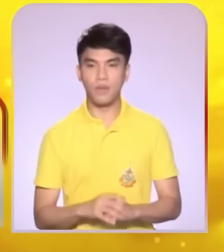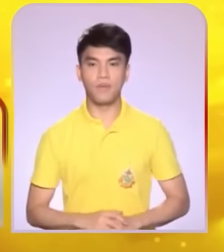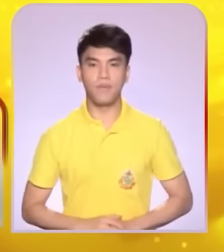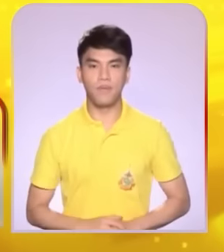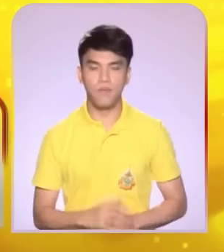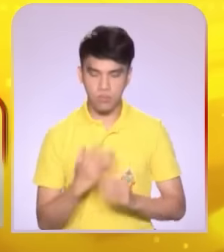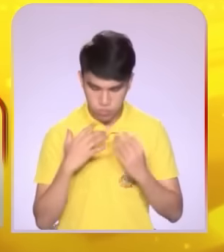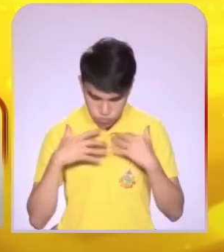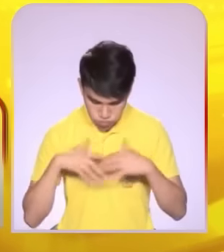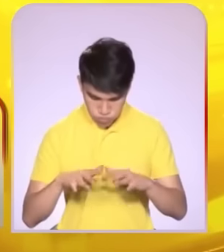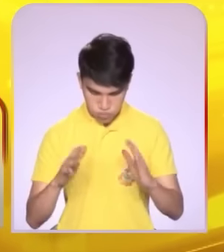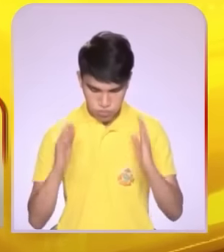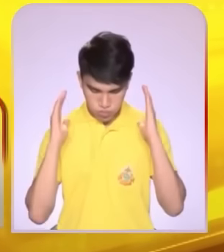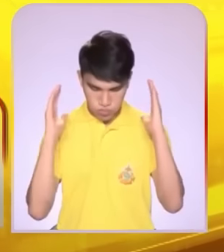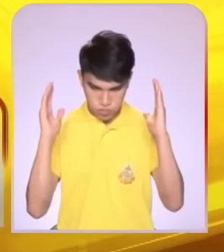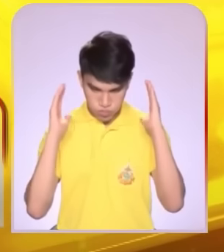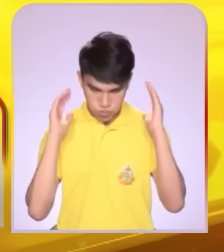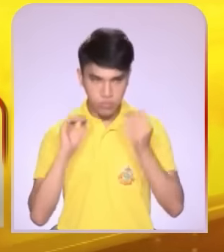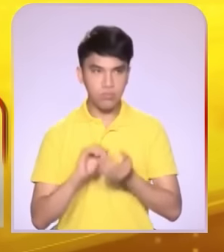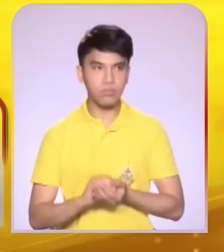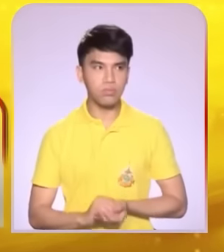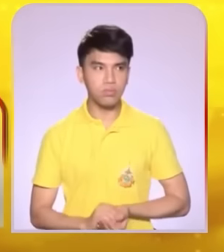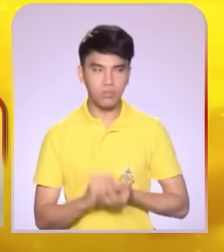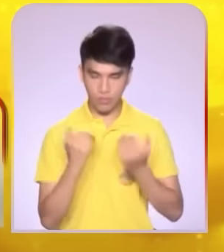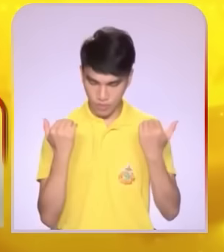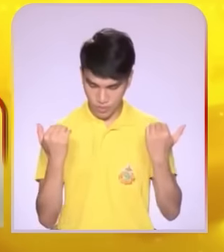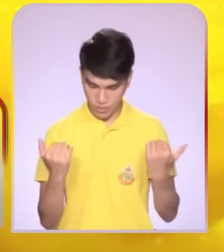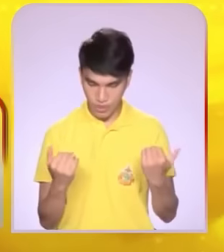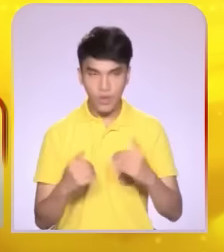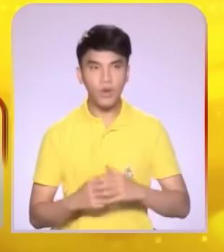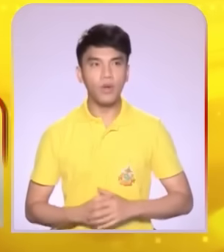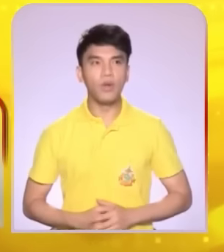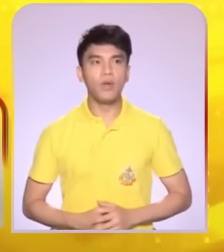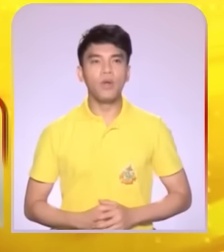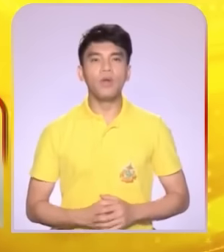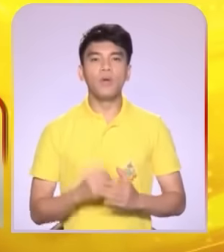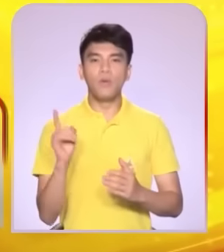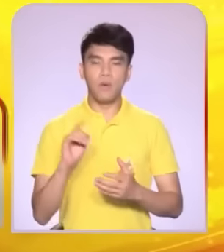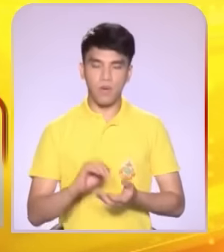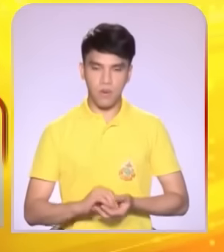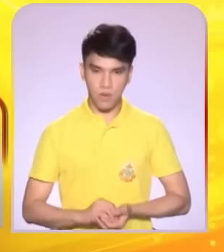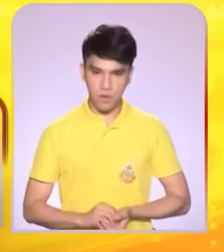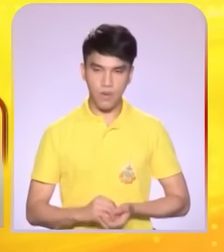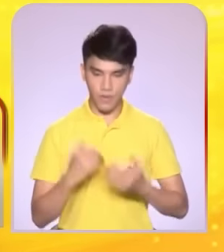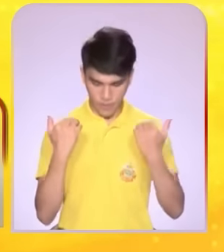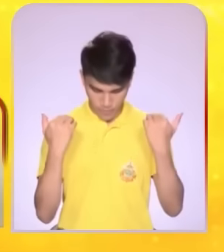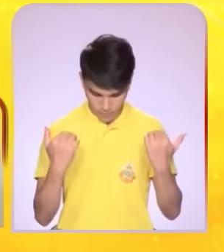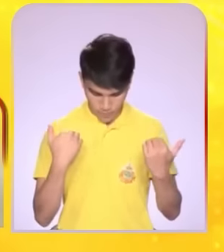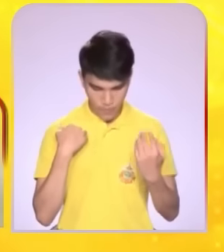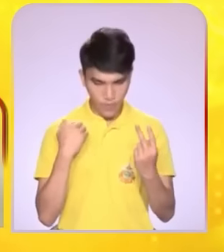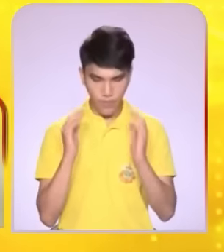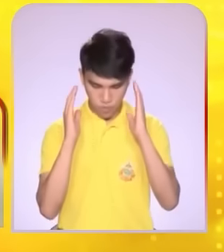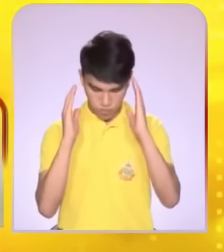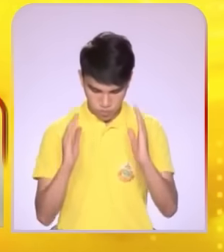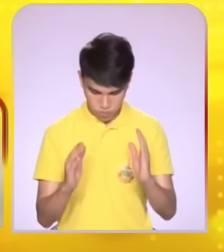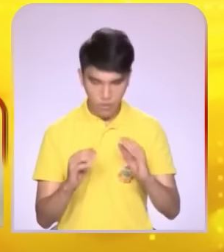อบคือร่วมเป็นพาร์ทเนอร์กับบริษัทไม่มีคำตอบอื่นค่ะการสนทนาวันนั้นมีบอสท่านหนึ่งและมีอีก2ท่านที่ม